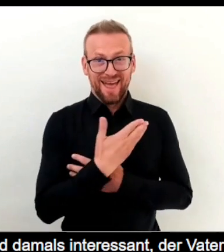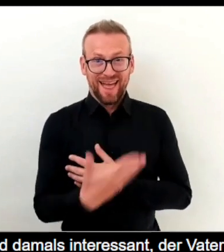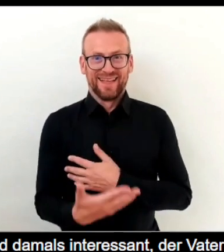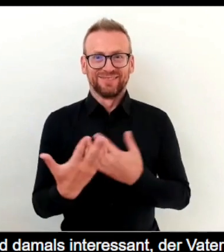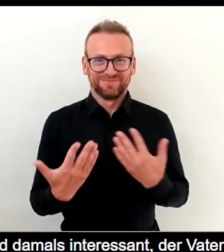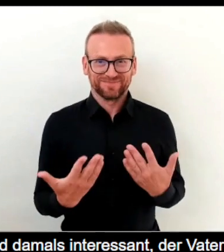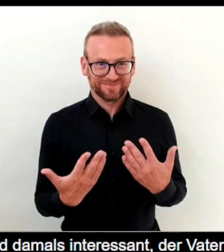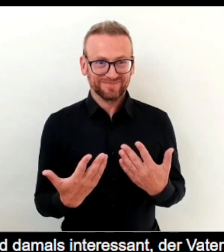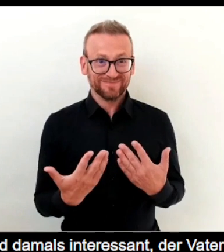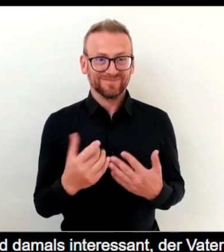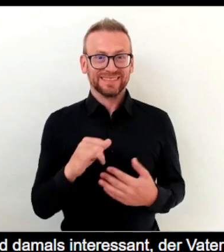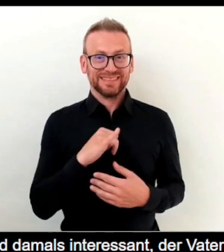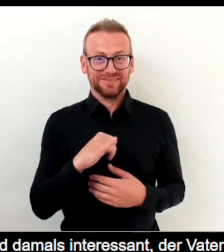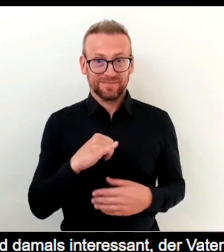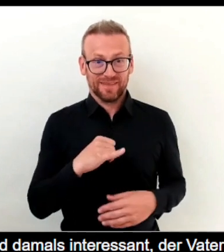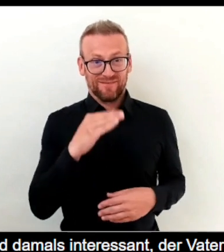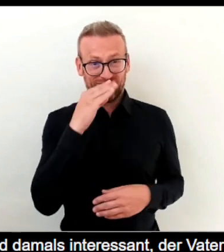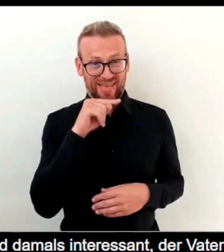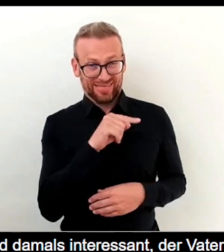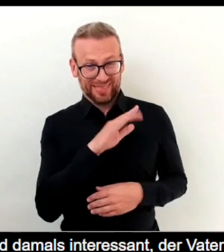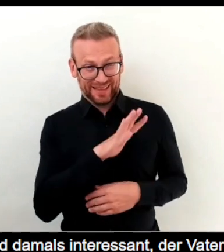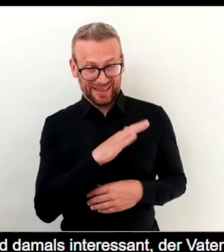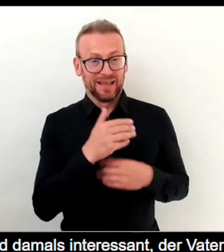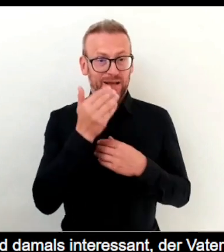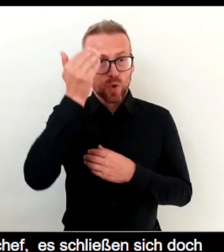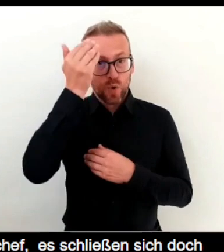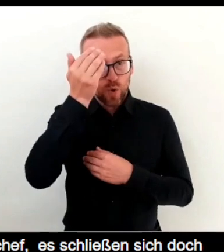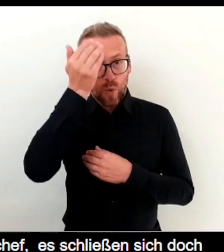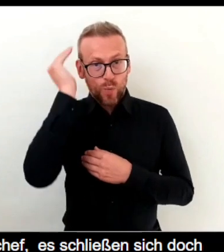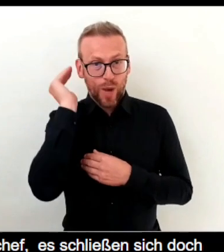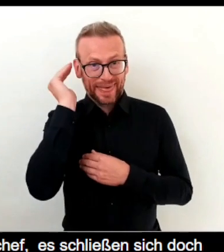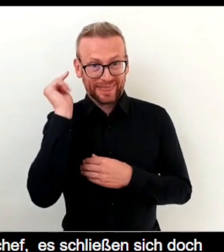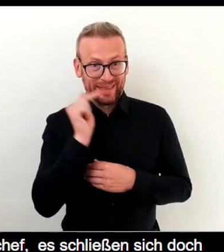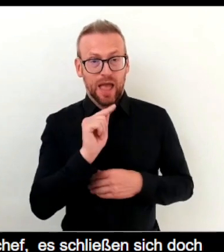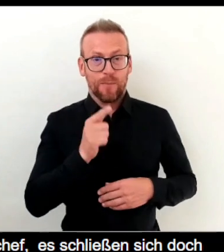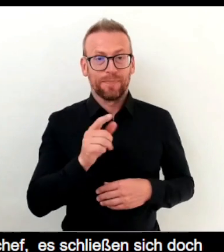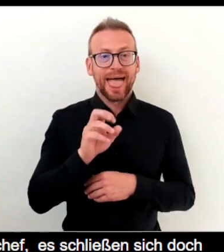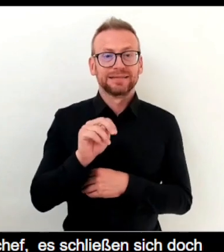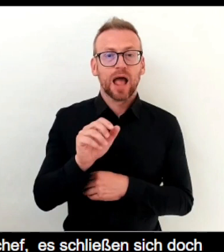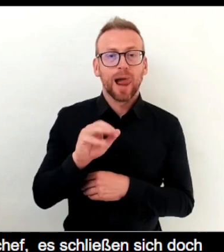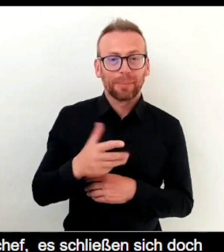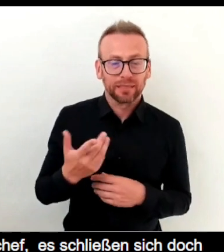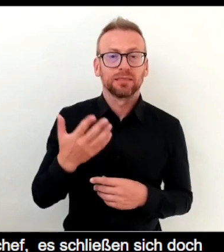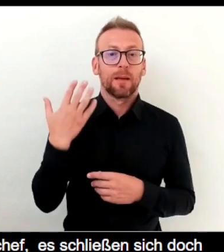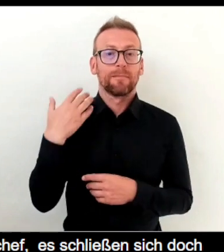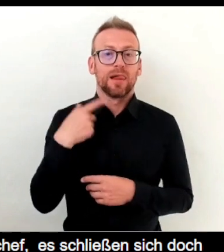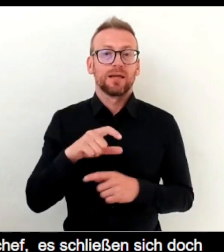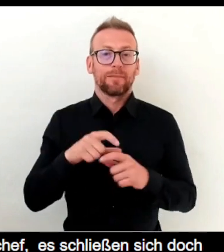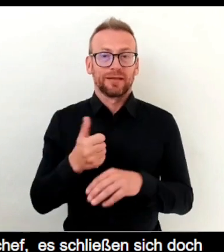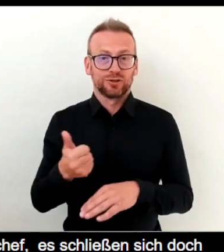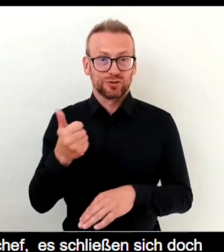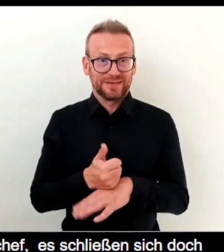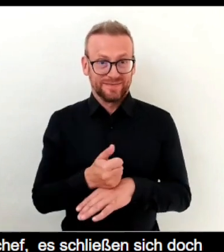dass unser kompletter Wohlstand mit der Europäischen Union verbunden ist. Das heißt, bei aller Skepsis, bei aller Kritik, bei den Verbesserungsvorschlägen, die wir heute auch diskutiert haben, ist klar,